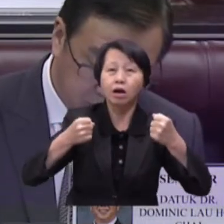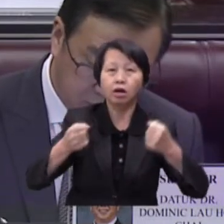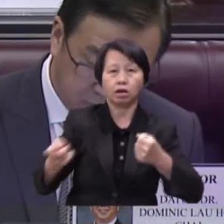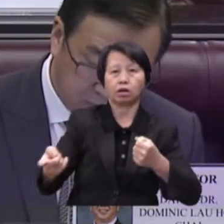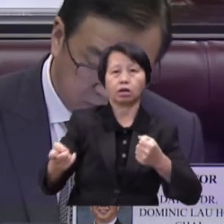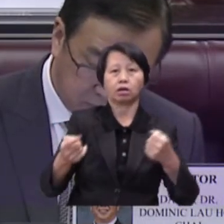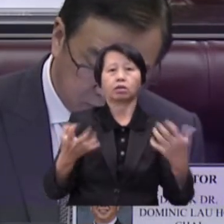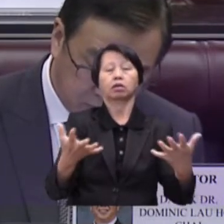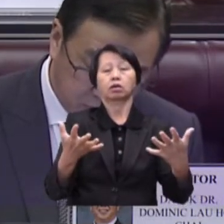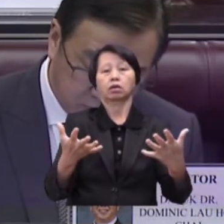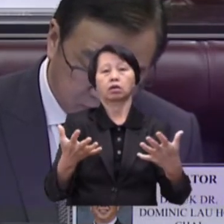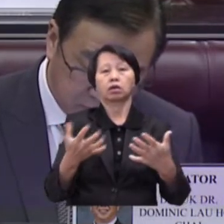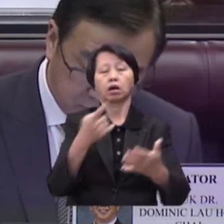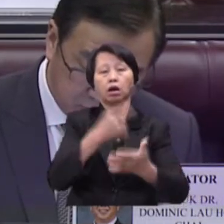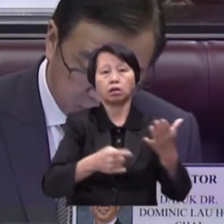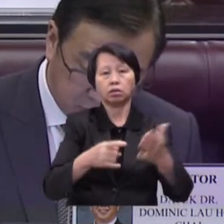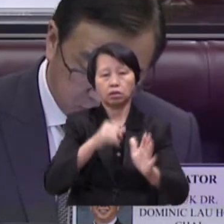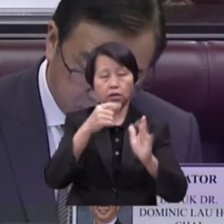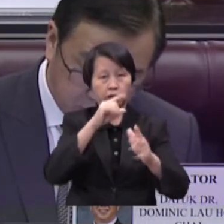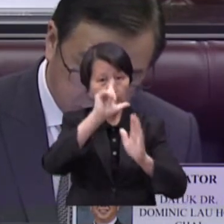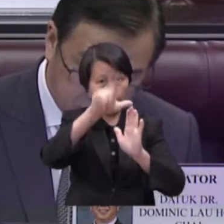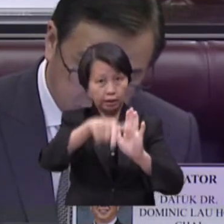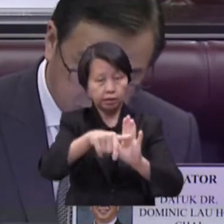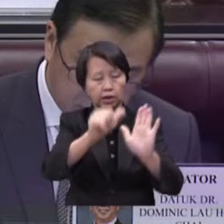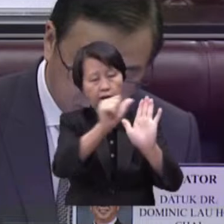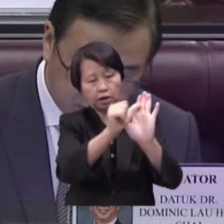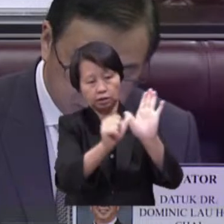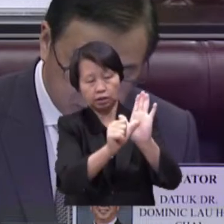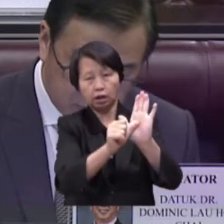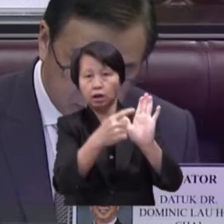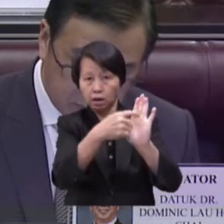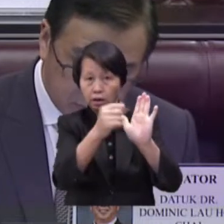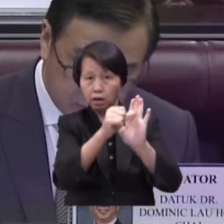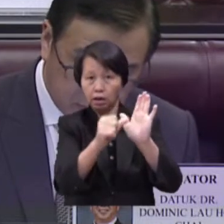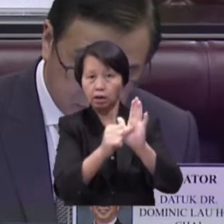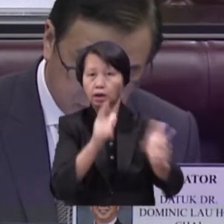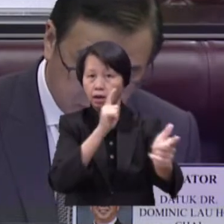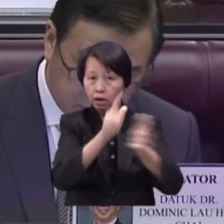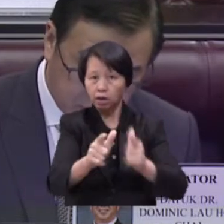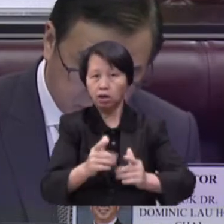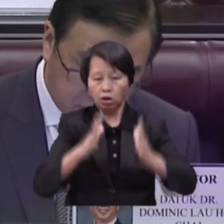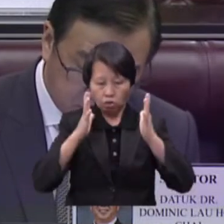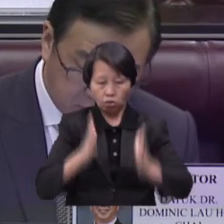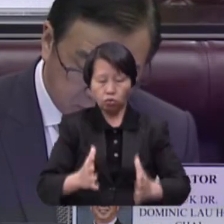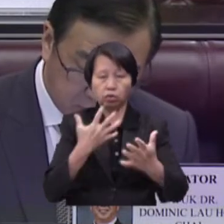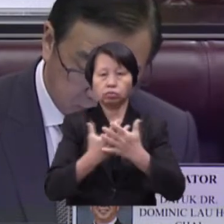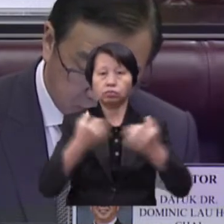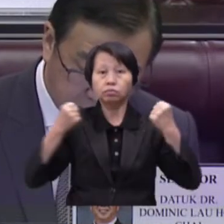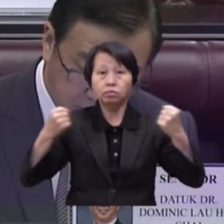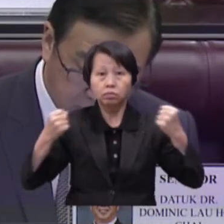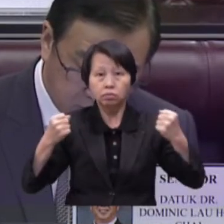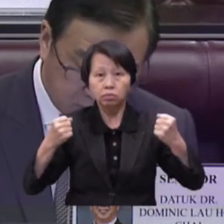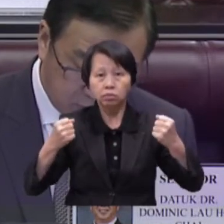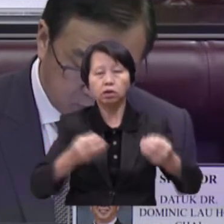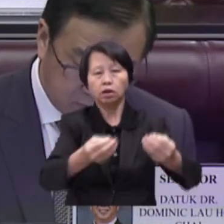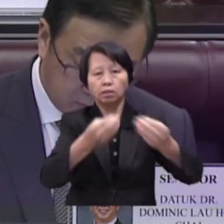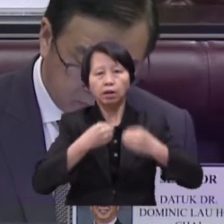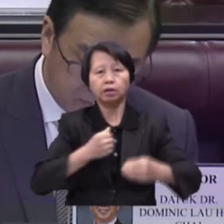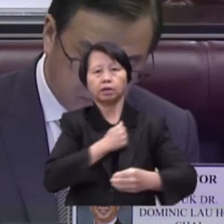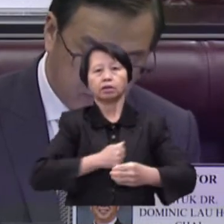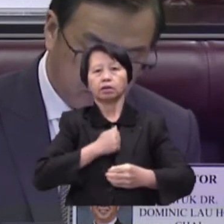selepas ini Apabila akta ini lulus nanti orang yang telah dipenjarakan ini akan diberi keampunan